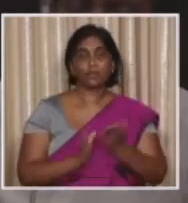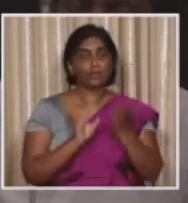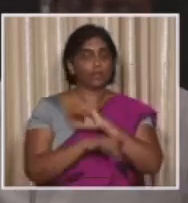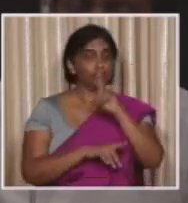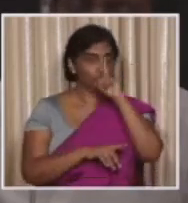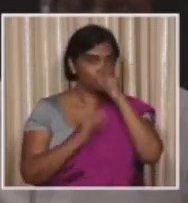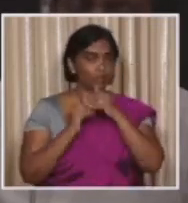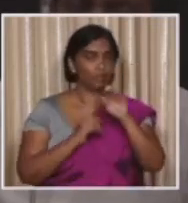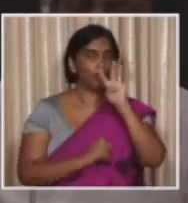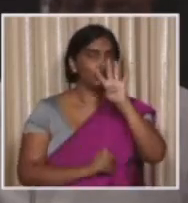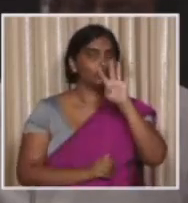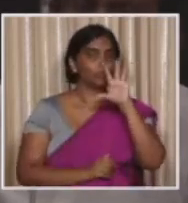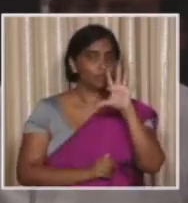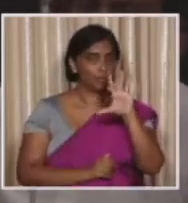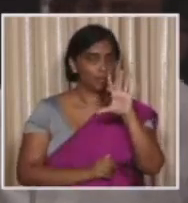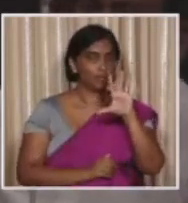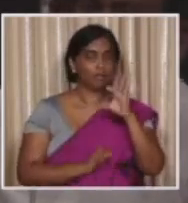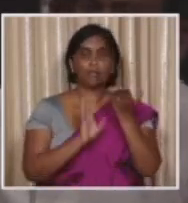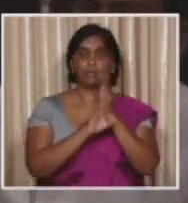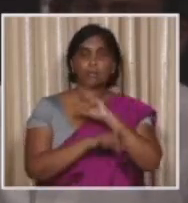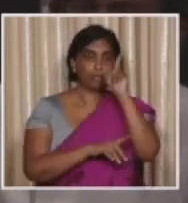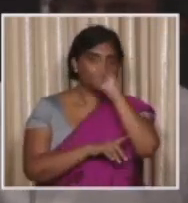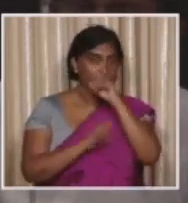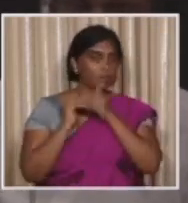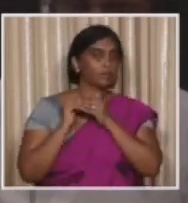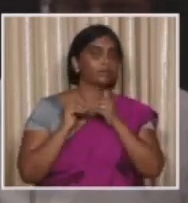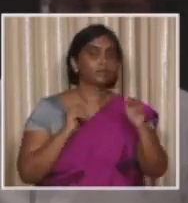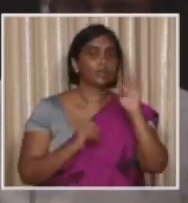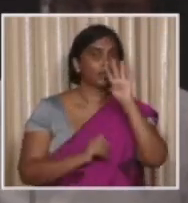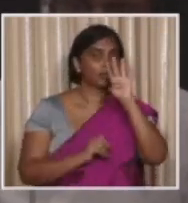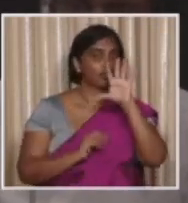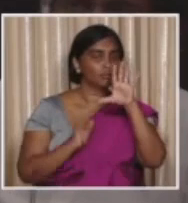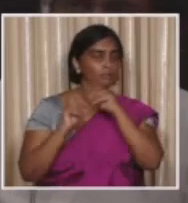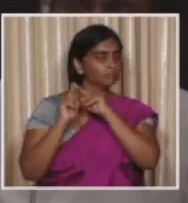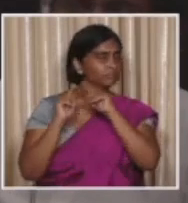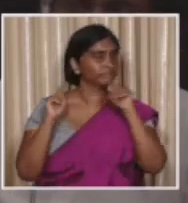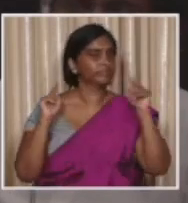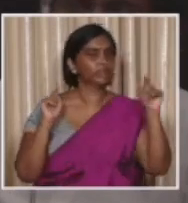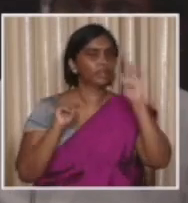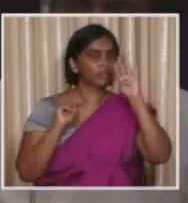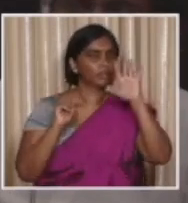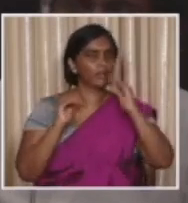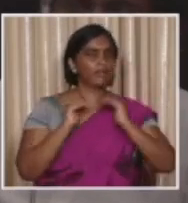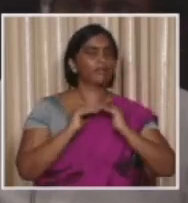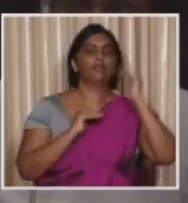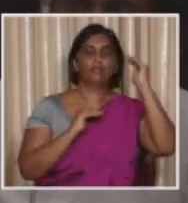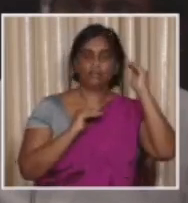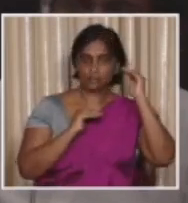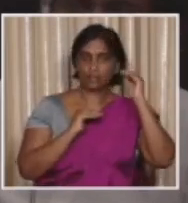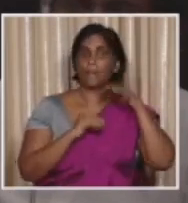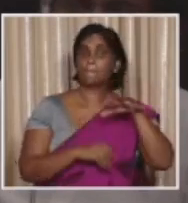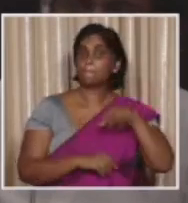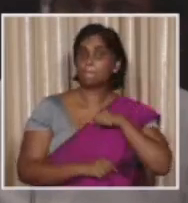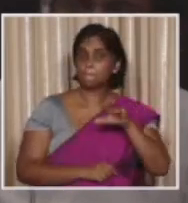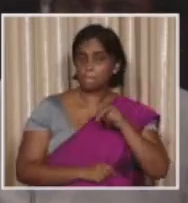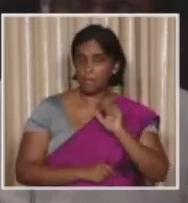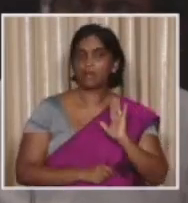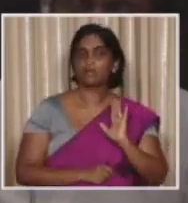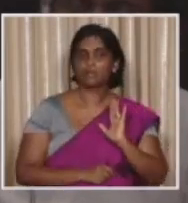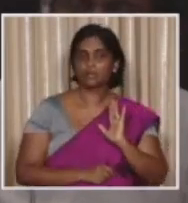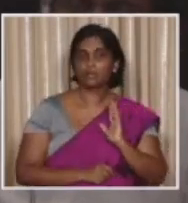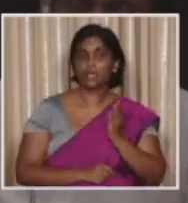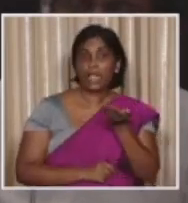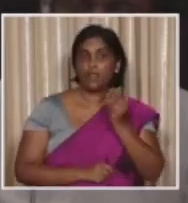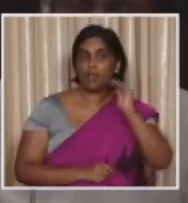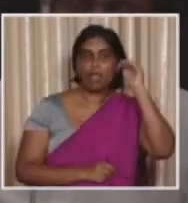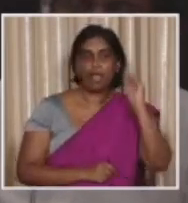පහුගිය සතියේම 45 පහුගිය මාසෙම 45 සීමාව සහ 45න් ඔබට පාවිච්චි වුණා මිසක්